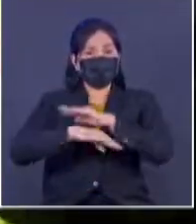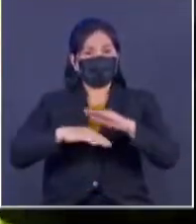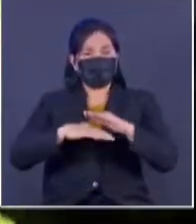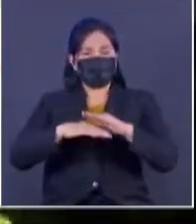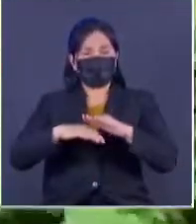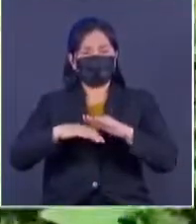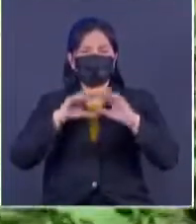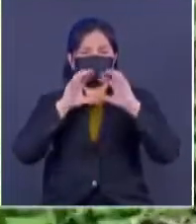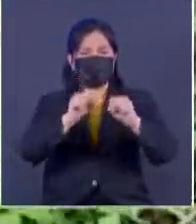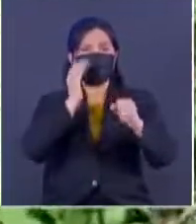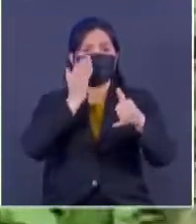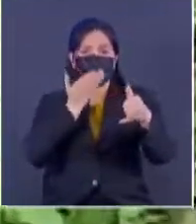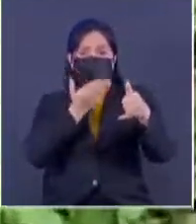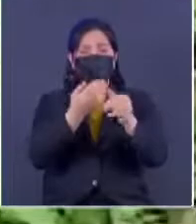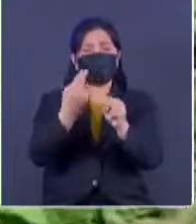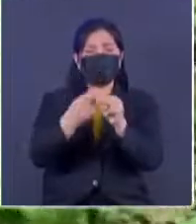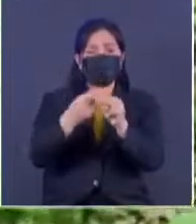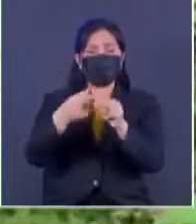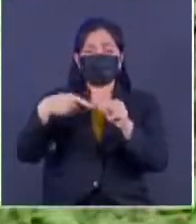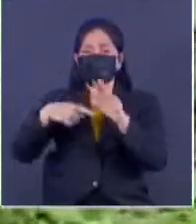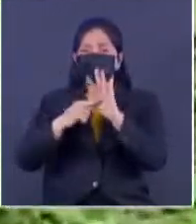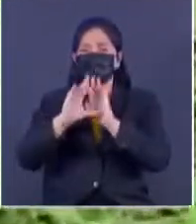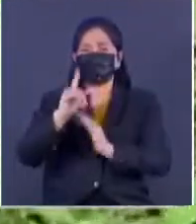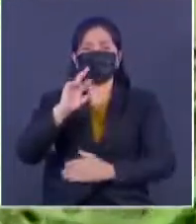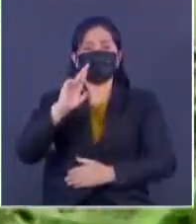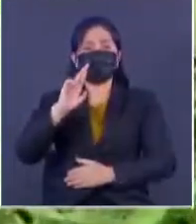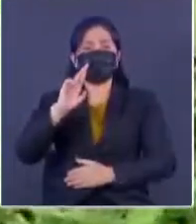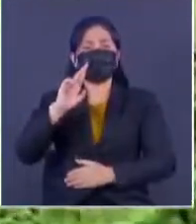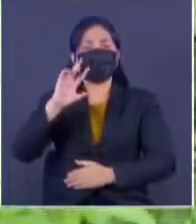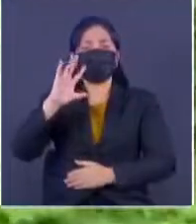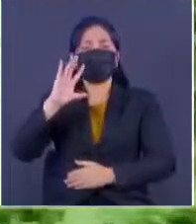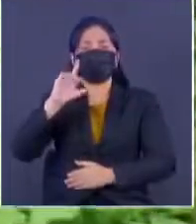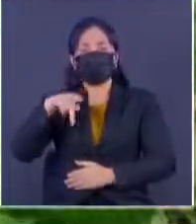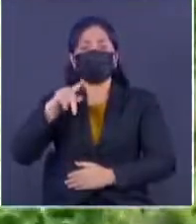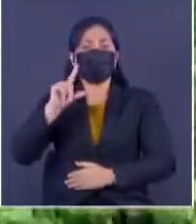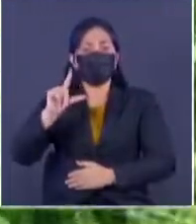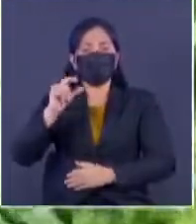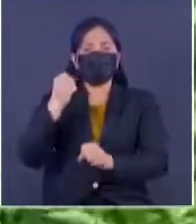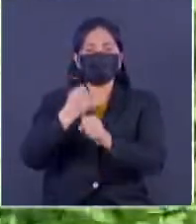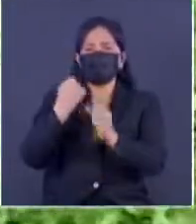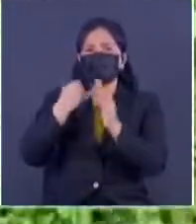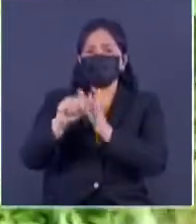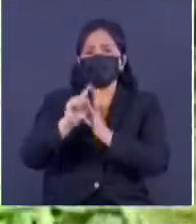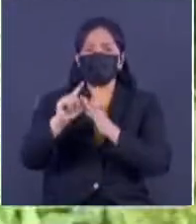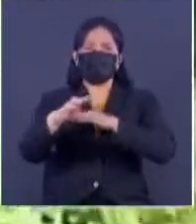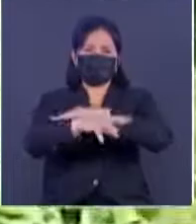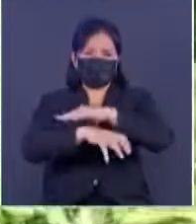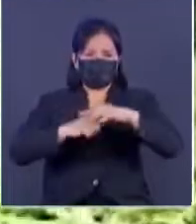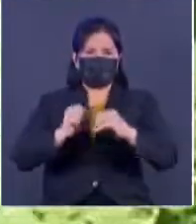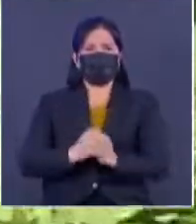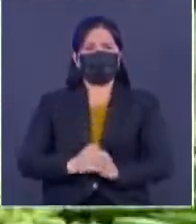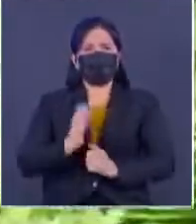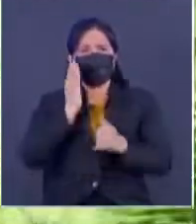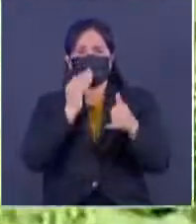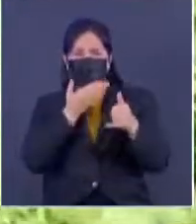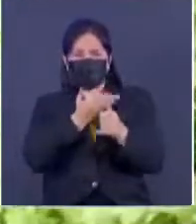วนายคนนี้คือนายพัชรพลสอนประสิทธิ์ในคดีลักทรัพย์ครับคือนายพัชรพลคนนี้เนี่ยเขาไปโจร